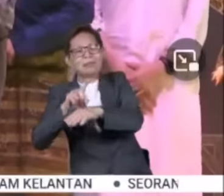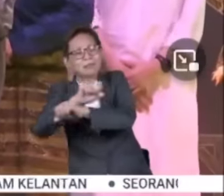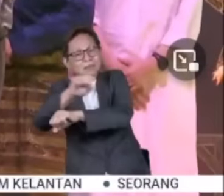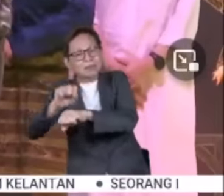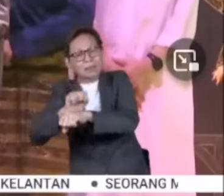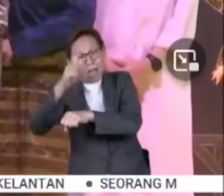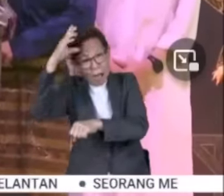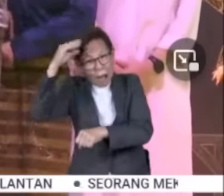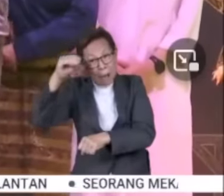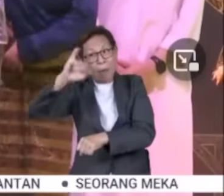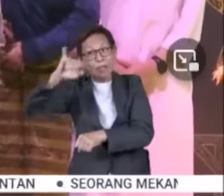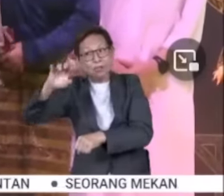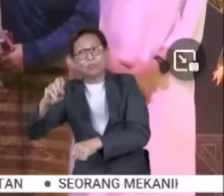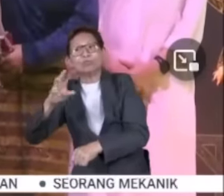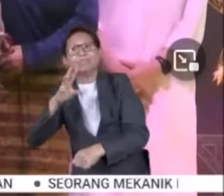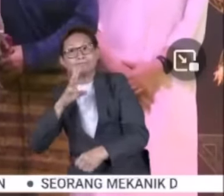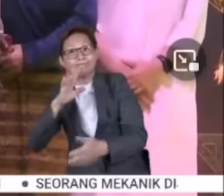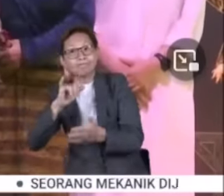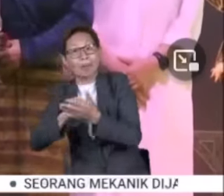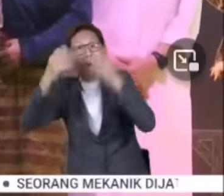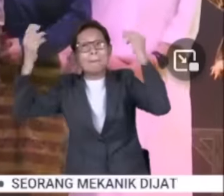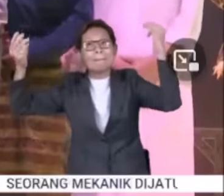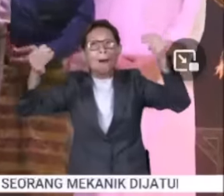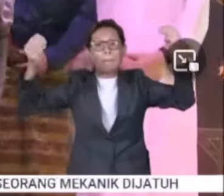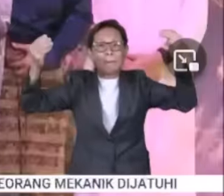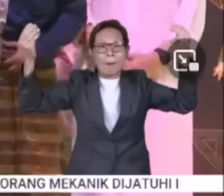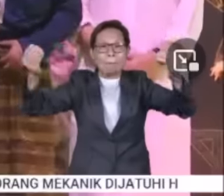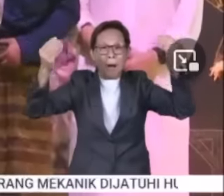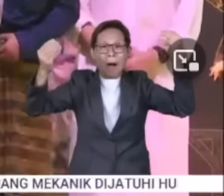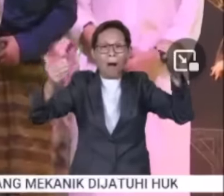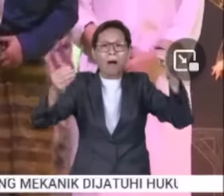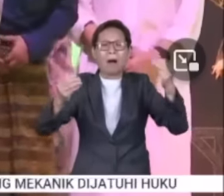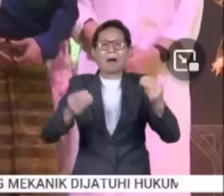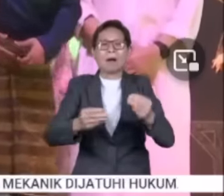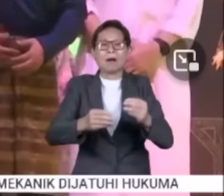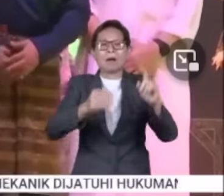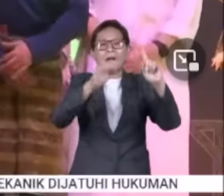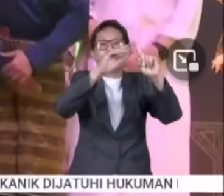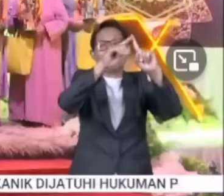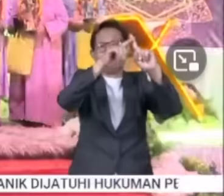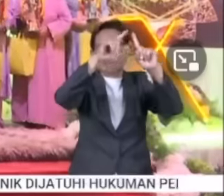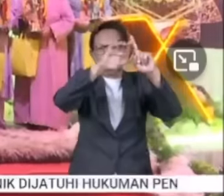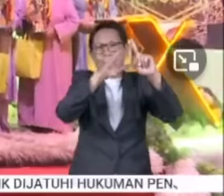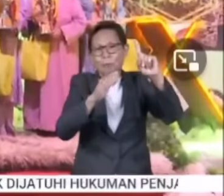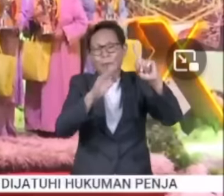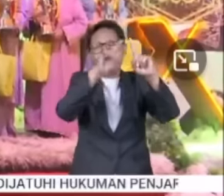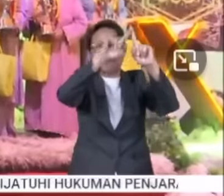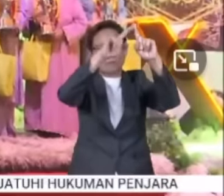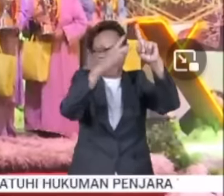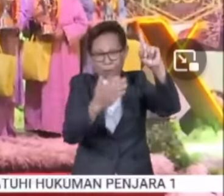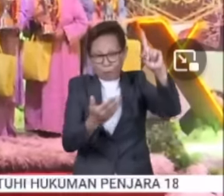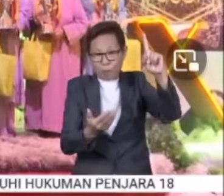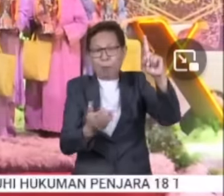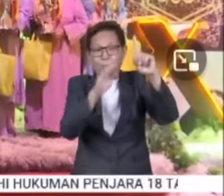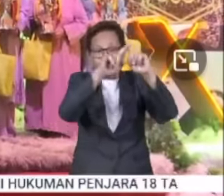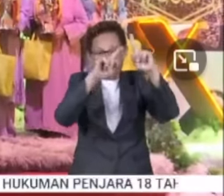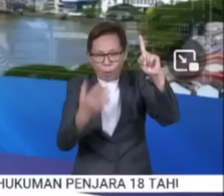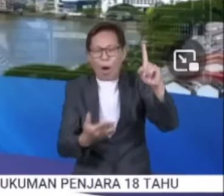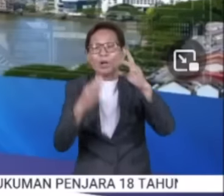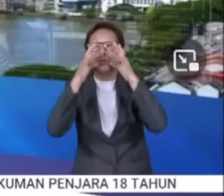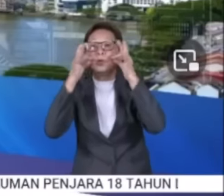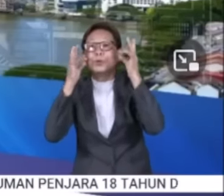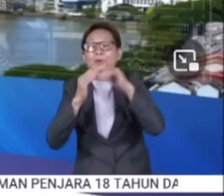Datuk Patinggi Tan Sri Abang Johari berkata demikian pada majlis perujian tilawah Al-Quran peringkat DUN N7 Semariang di Kuching malam tadi.